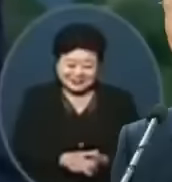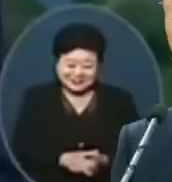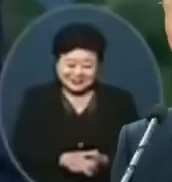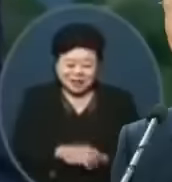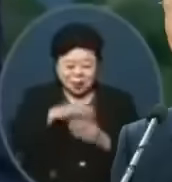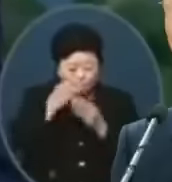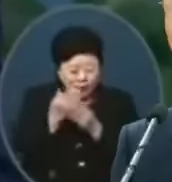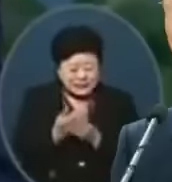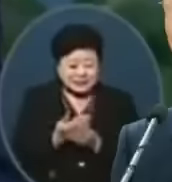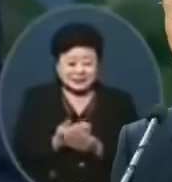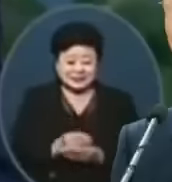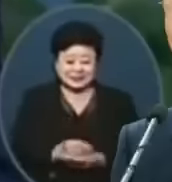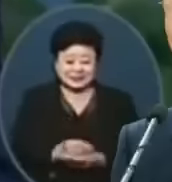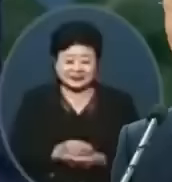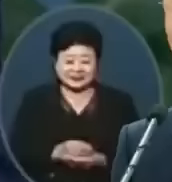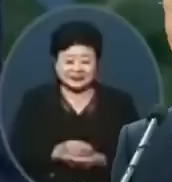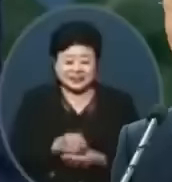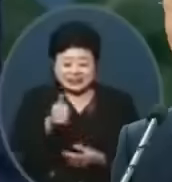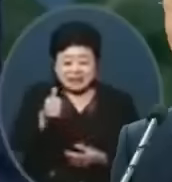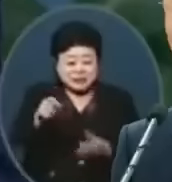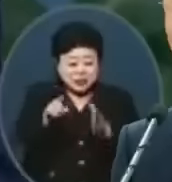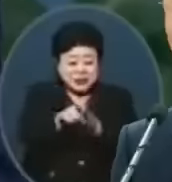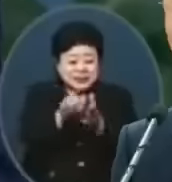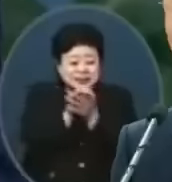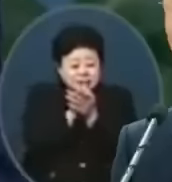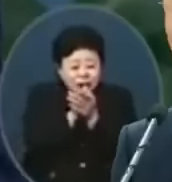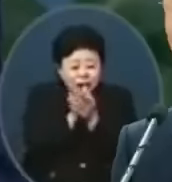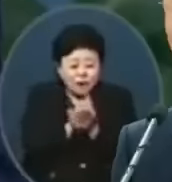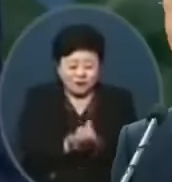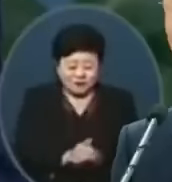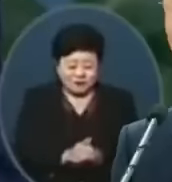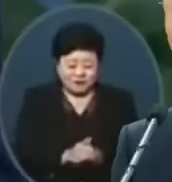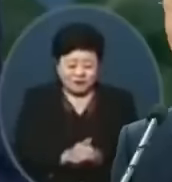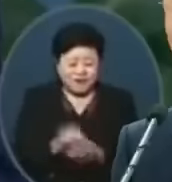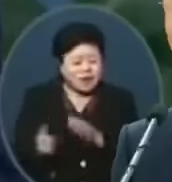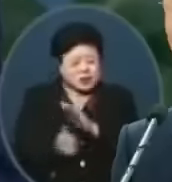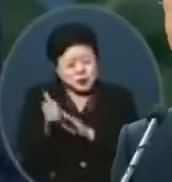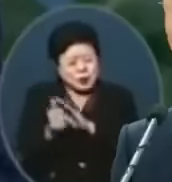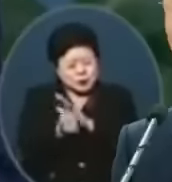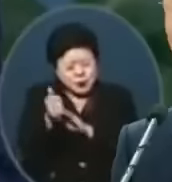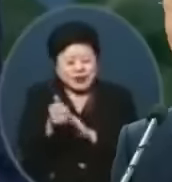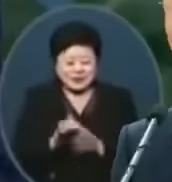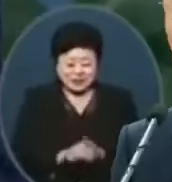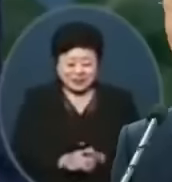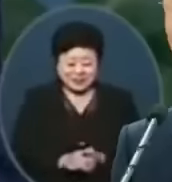간절히 그분을 위해서 기도하고 그분을 소문하면